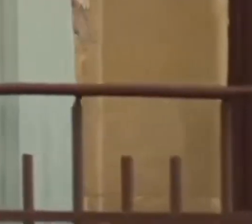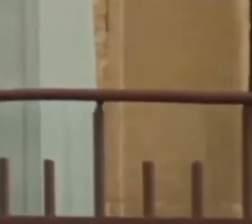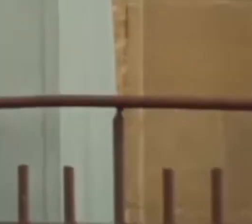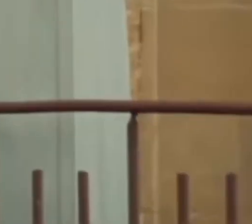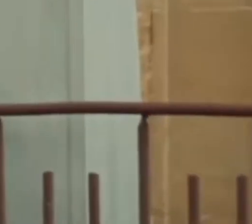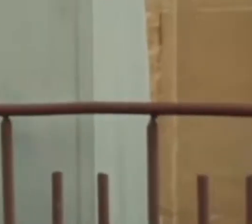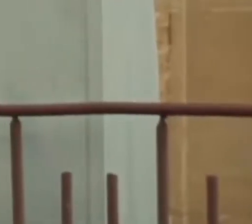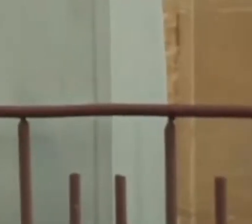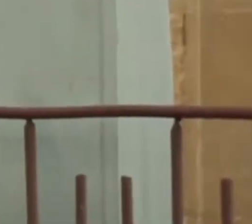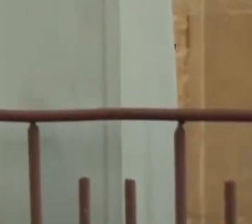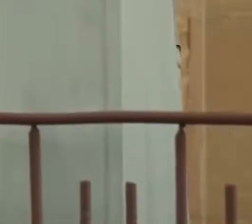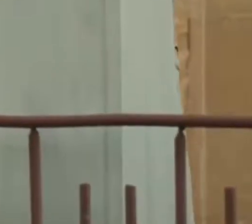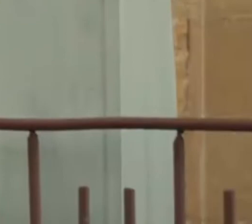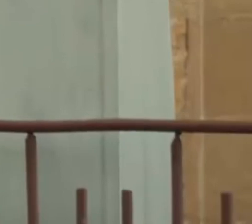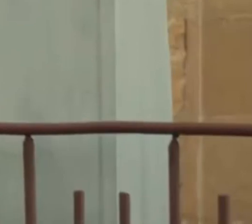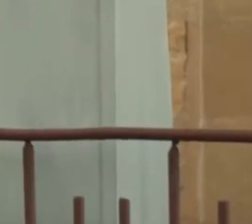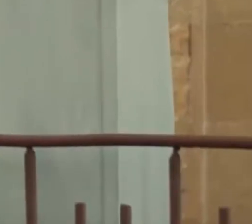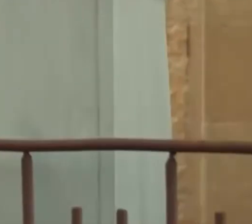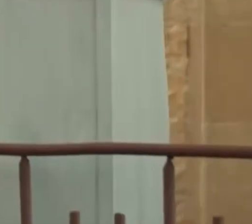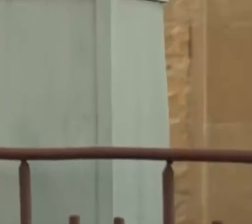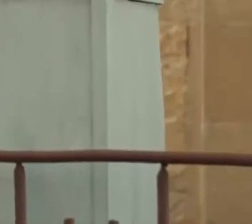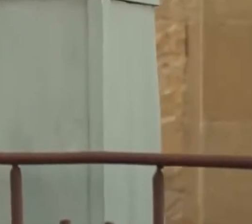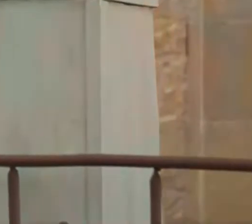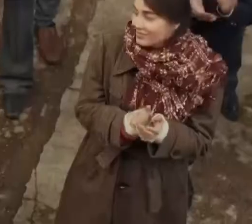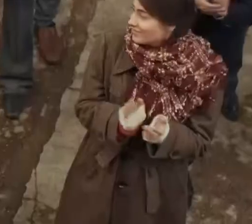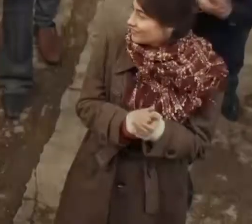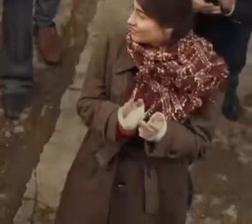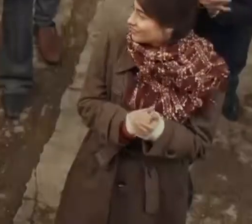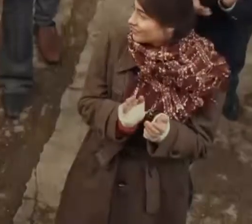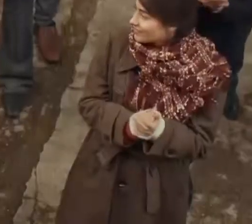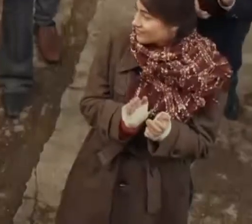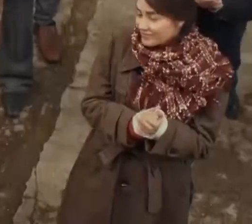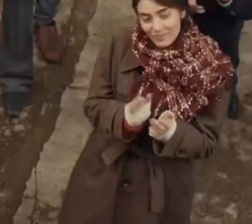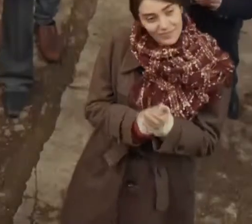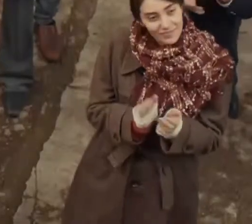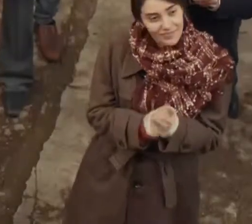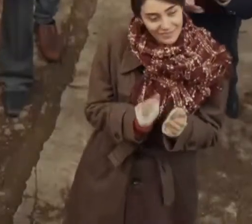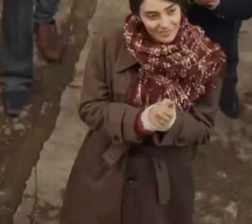Meryem elinde siyah çantası, başında pembe örtüsüyle gelip öğrencilere baktı.